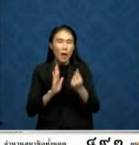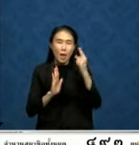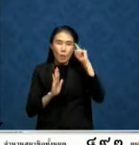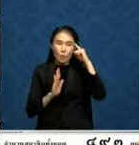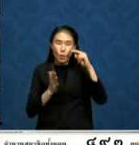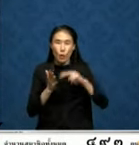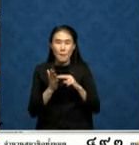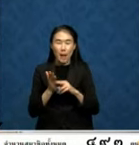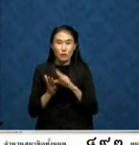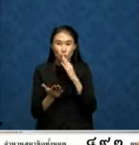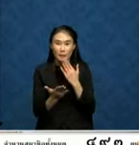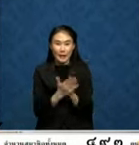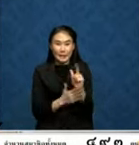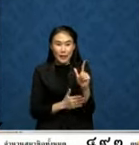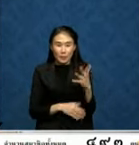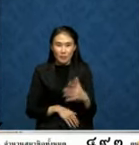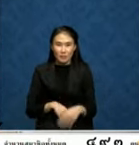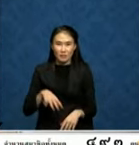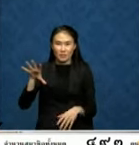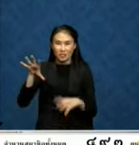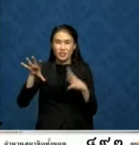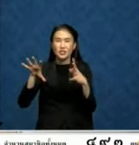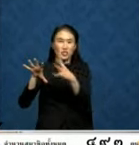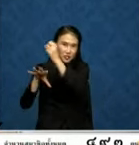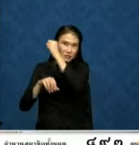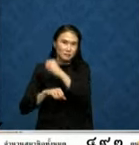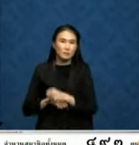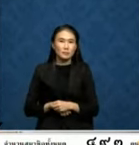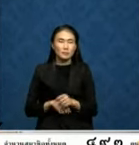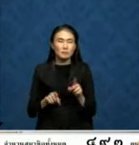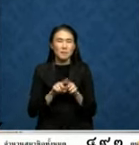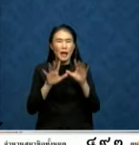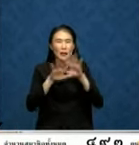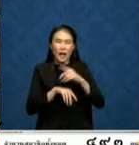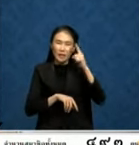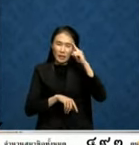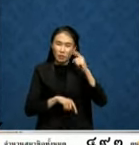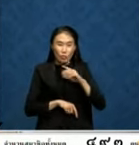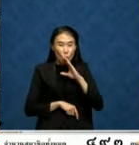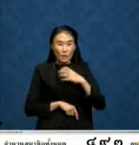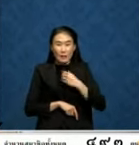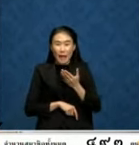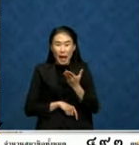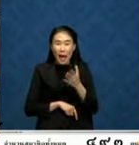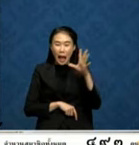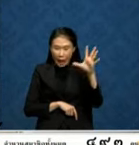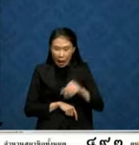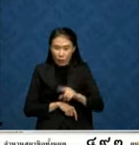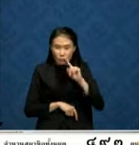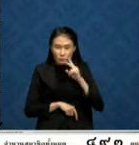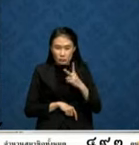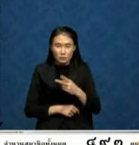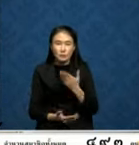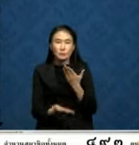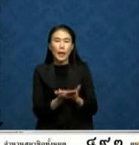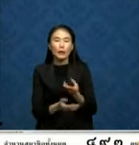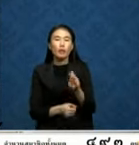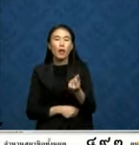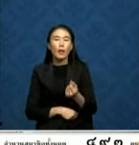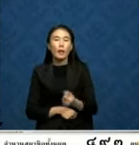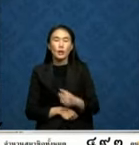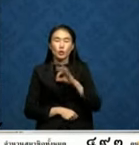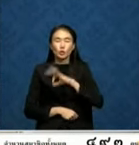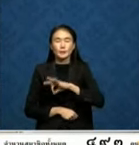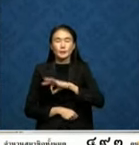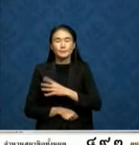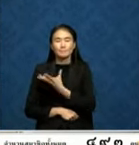กว่าจะไปเอาหม้อคืนนะครับหม้อไฟฟ้านะต้องใช้ค่าใช้จ่ายพอสมควรเป็นความเจ็บป